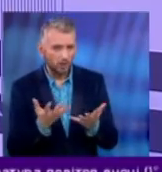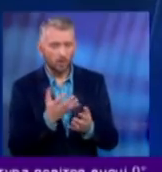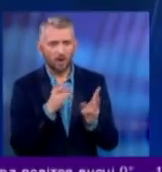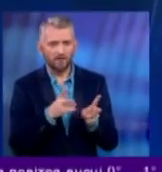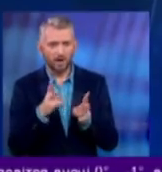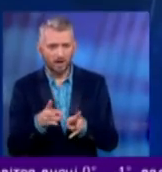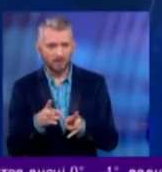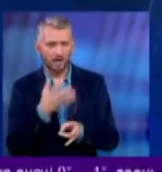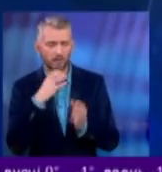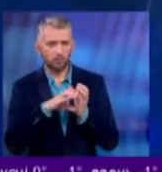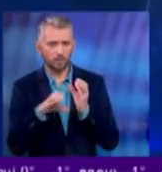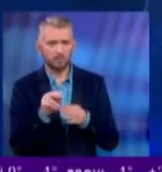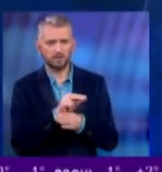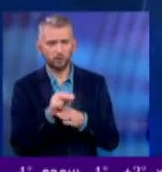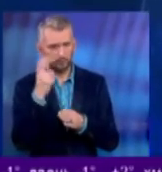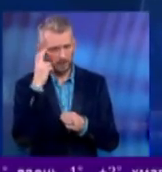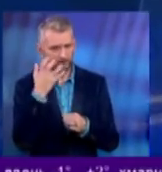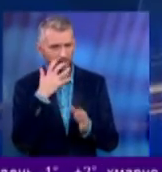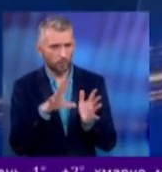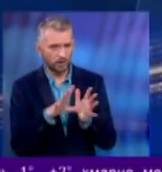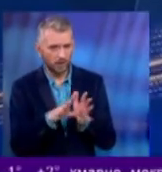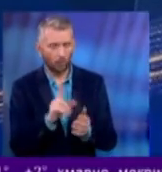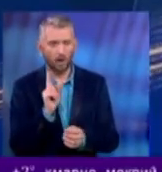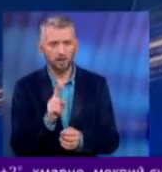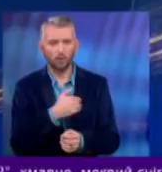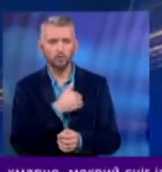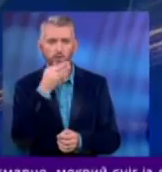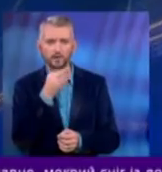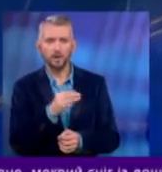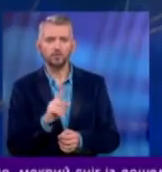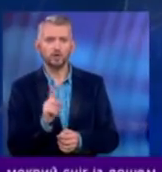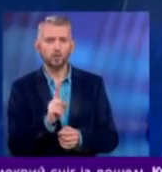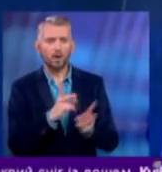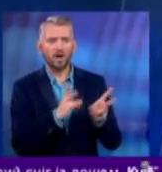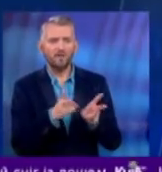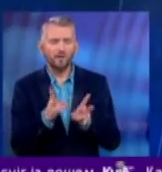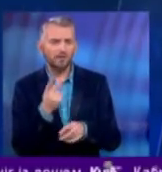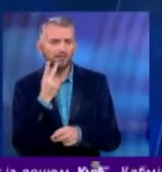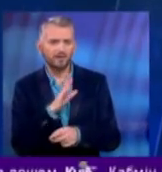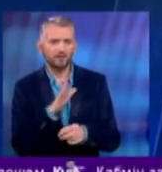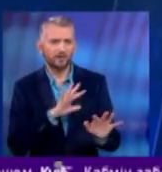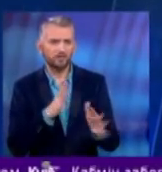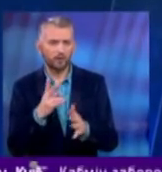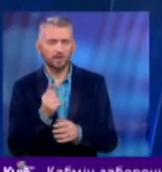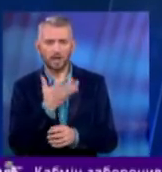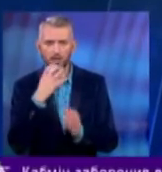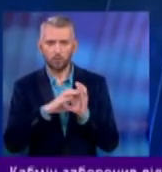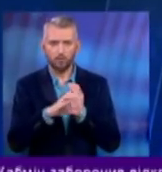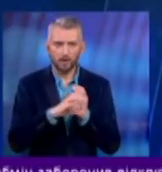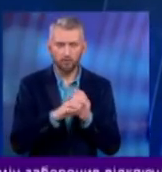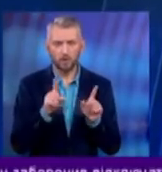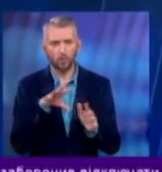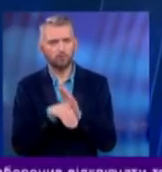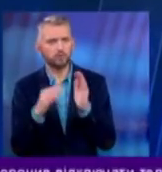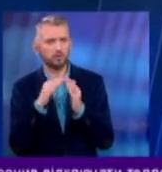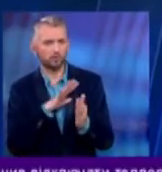тепломережах ліквідовує комунальне підприємство «Київтеплоенерго», але хочу зазначити, що аварії не завжди відбуваються на тепломережах, а також і в будинках.